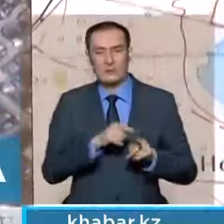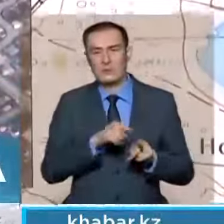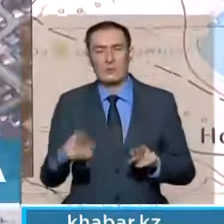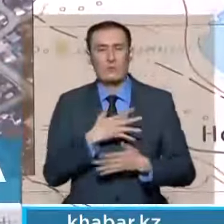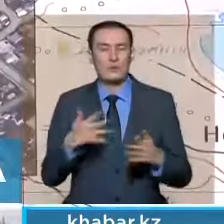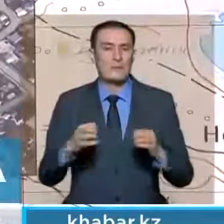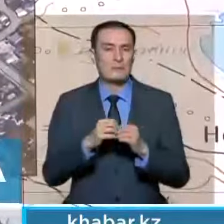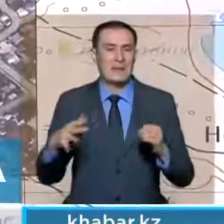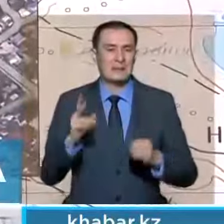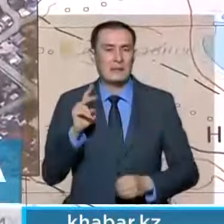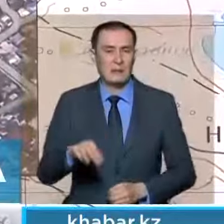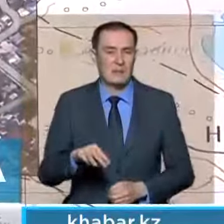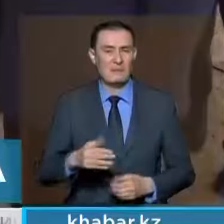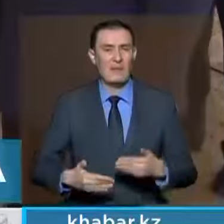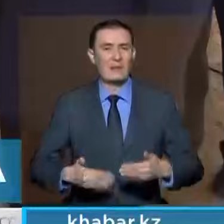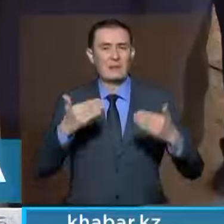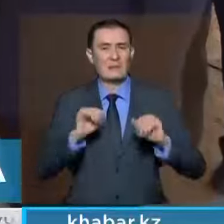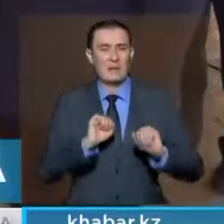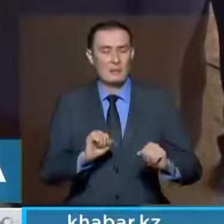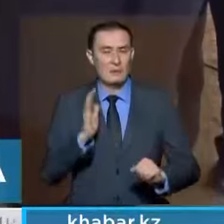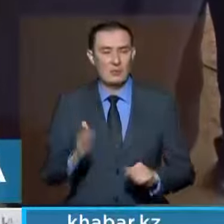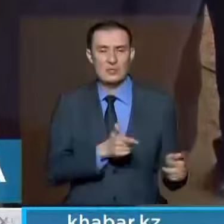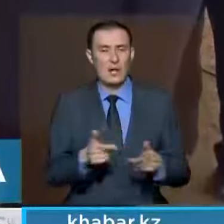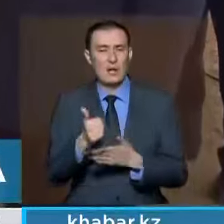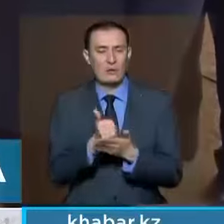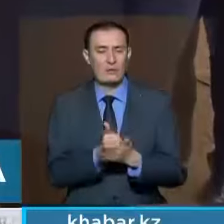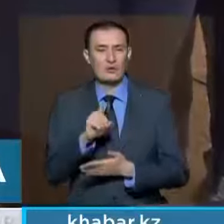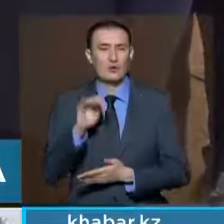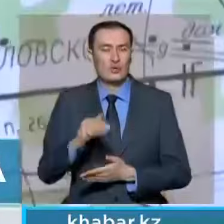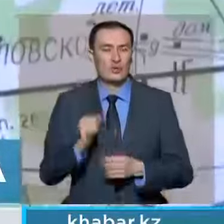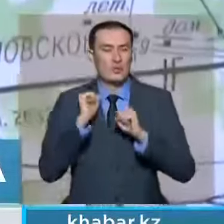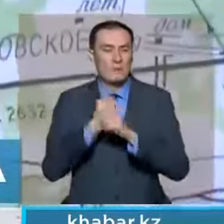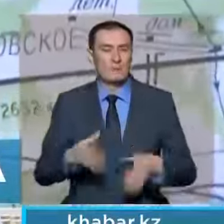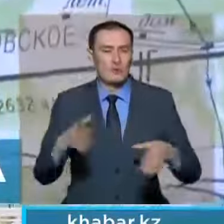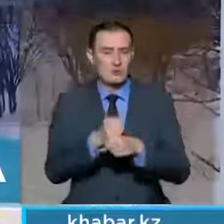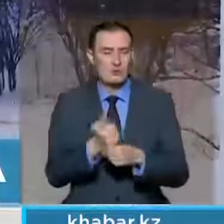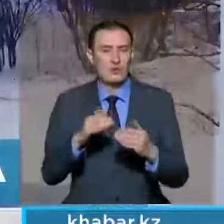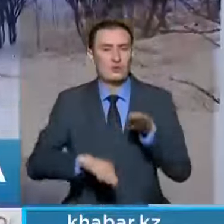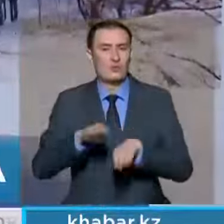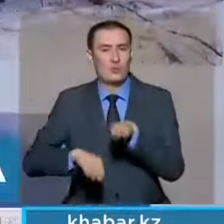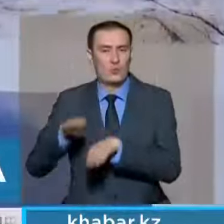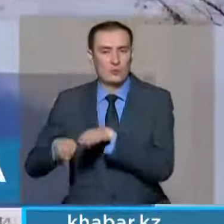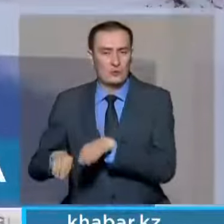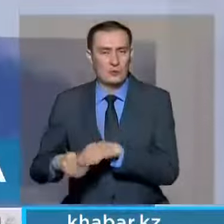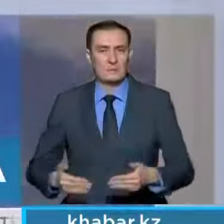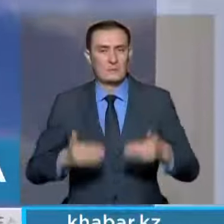более 15 километров дамбы. Заготовлены более 100 тысяч мешков с грунтами. Они уже уложены.